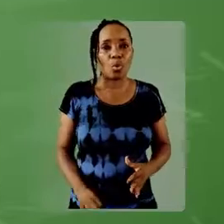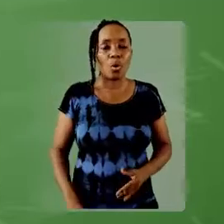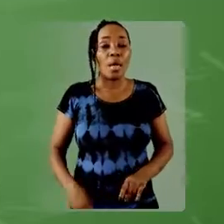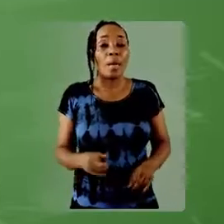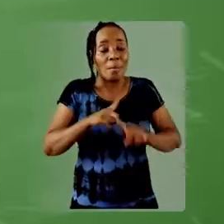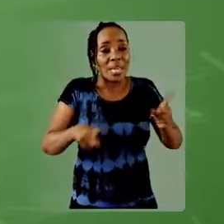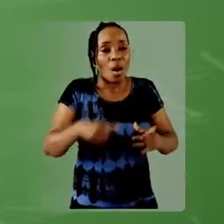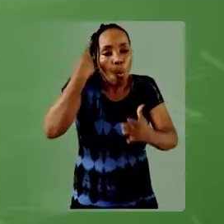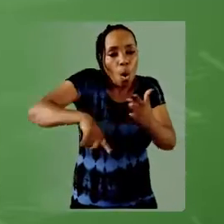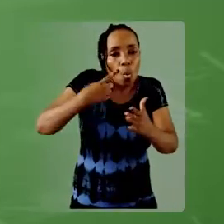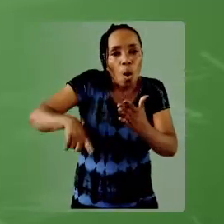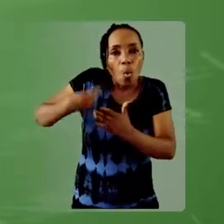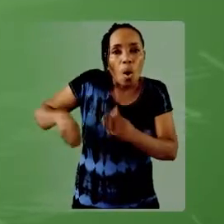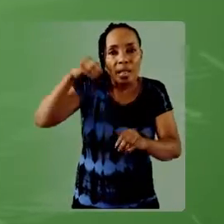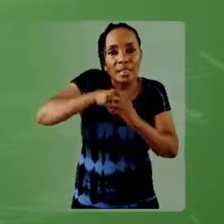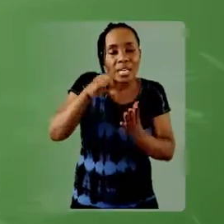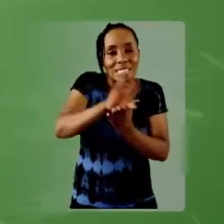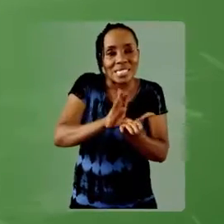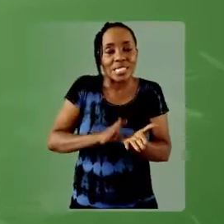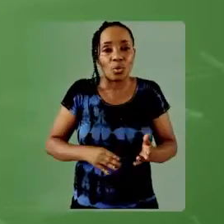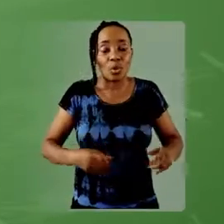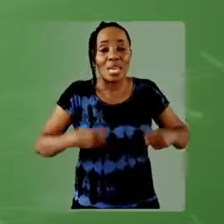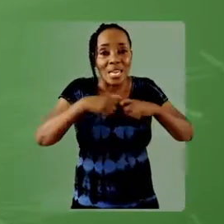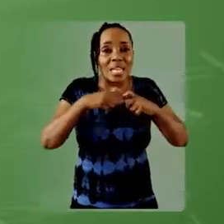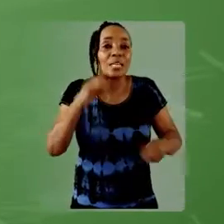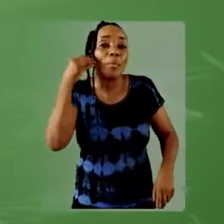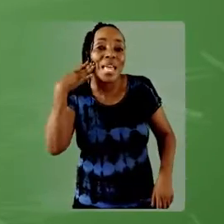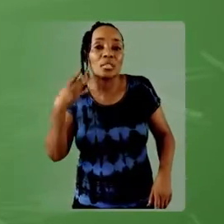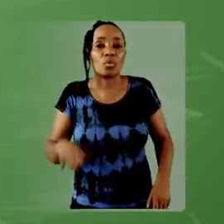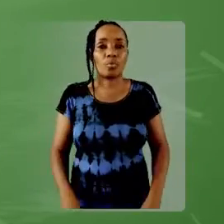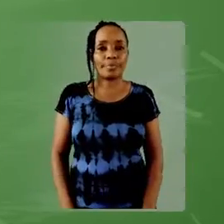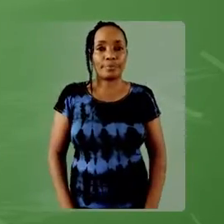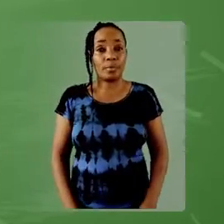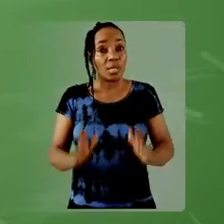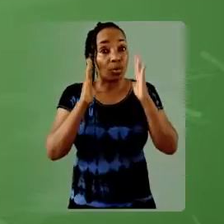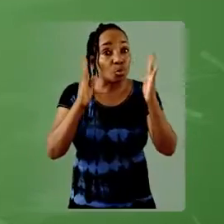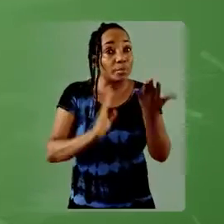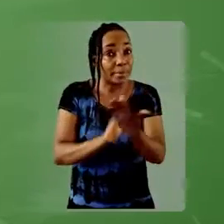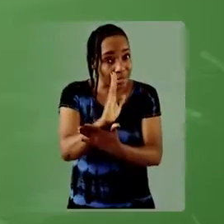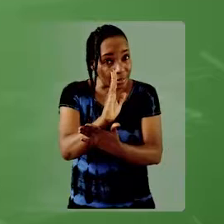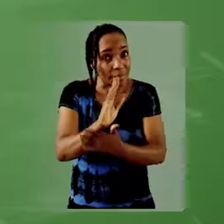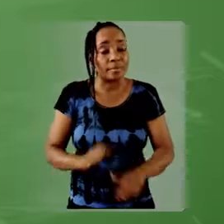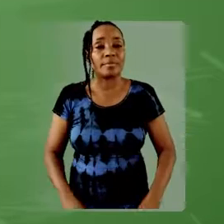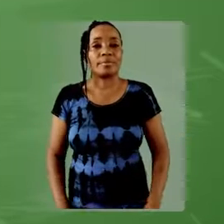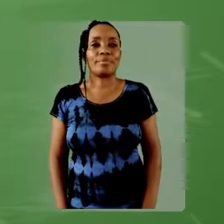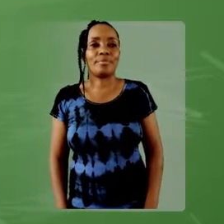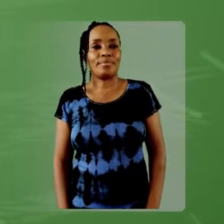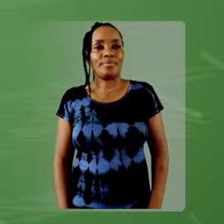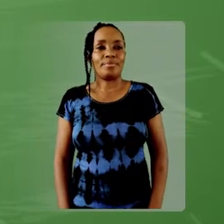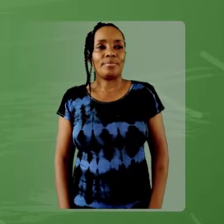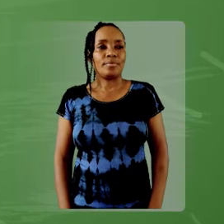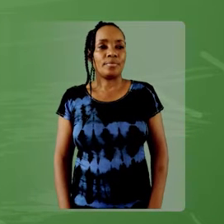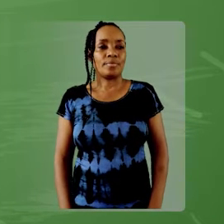ensemble de découvrir ces différents éléments qui composent le circuit électrique domestique. Suivez avec moi au